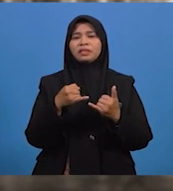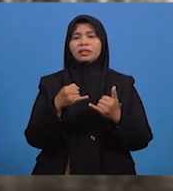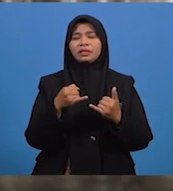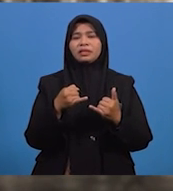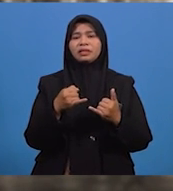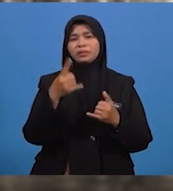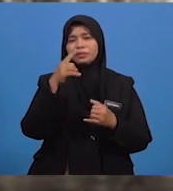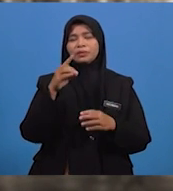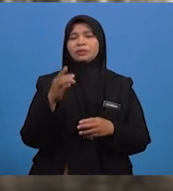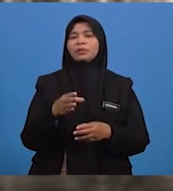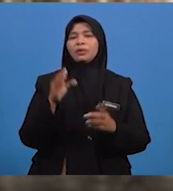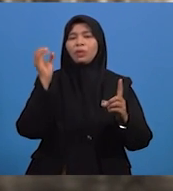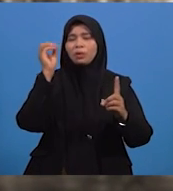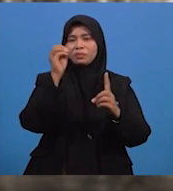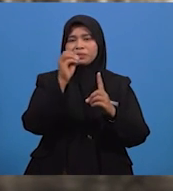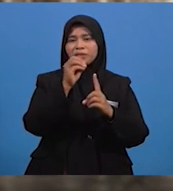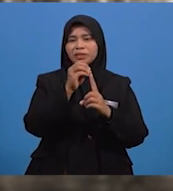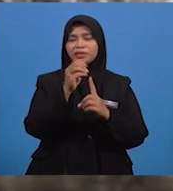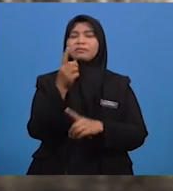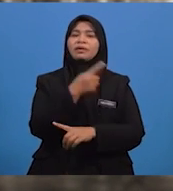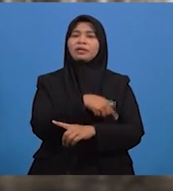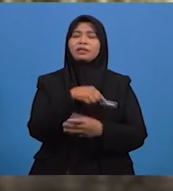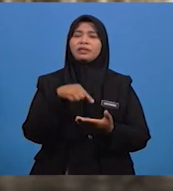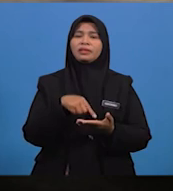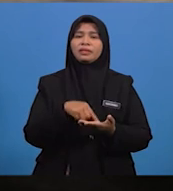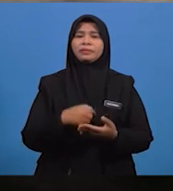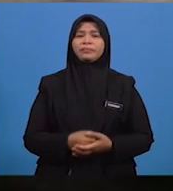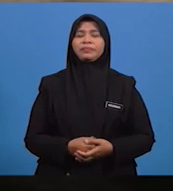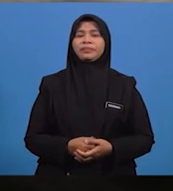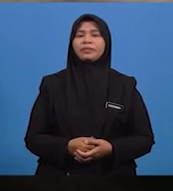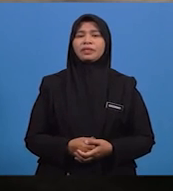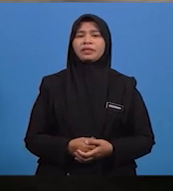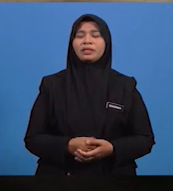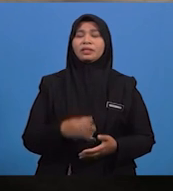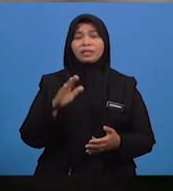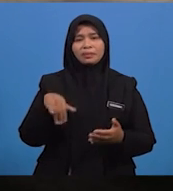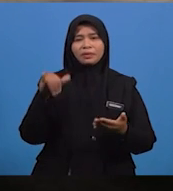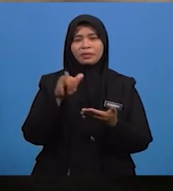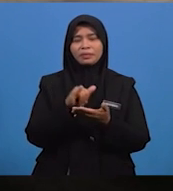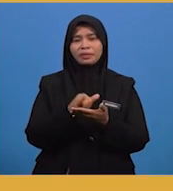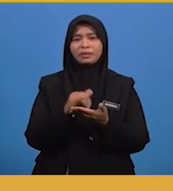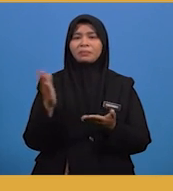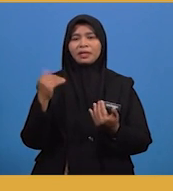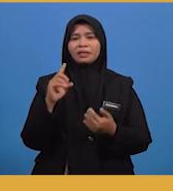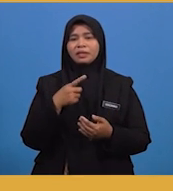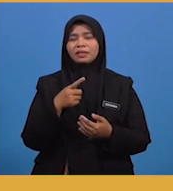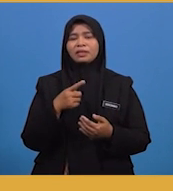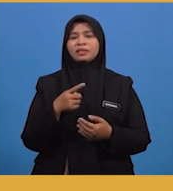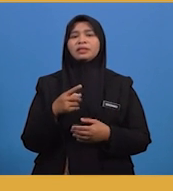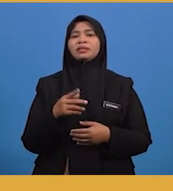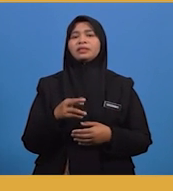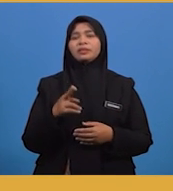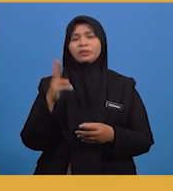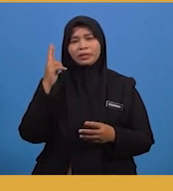menguasai objektif pembelajaran kita pada hari ini. Sebelum itu, mari kita refleksikan